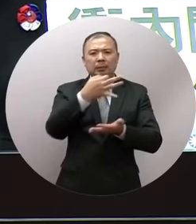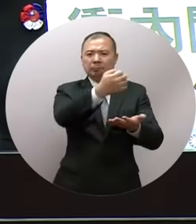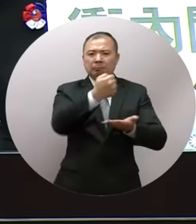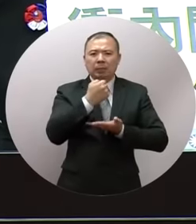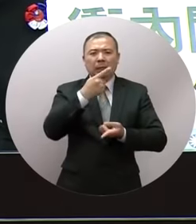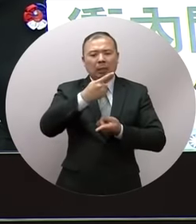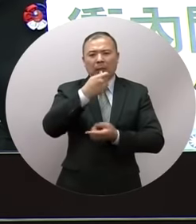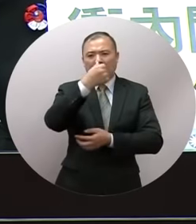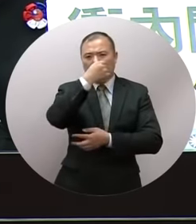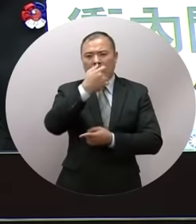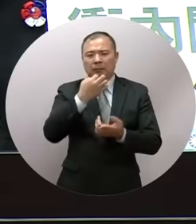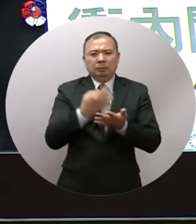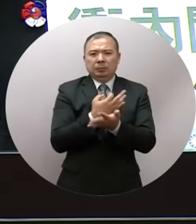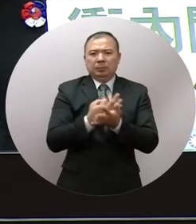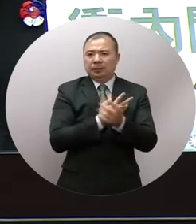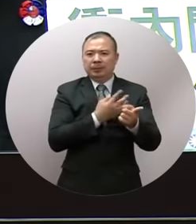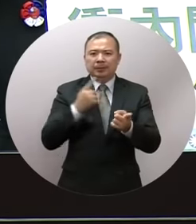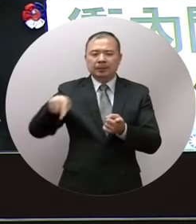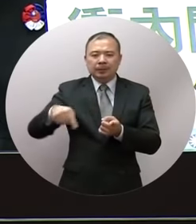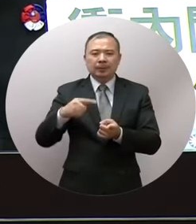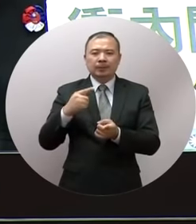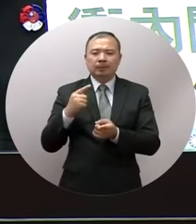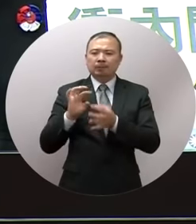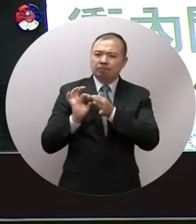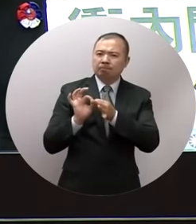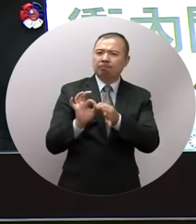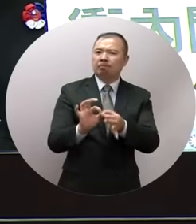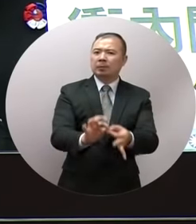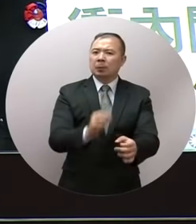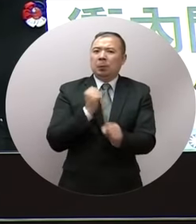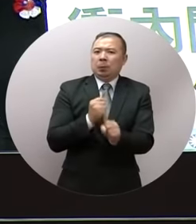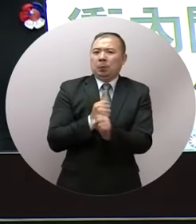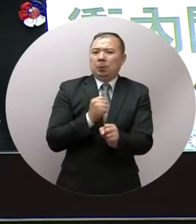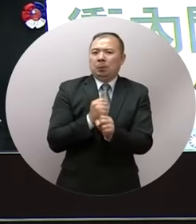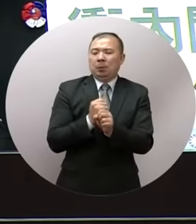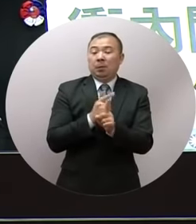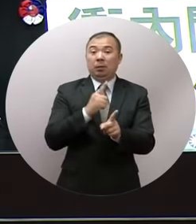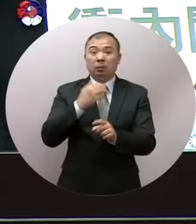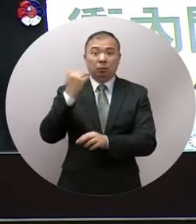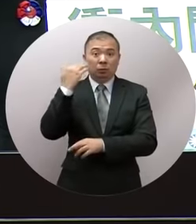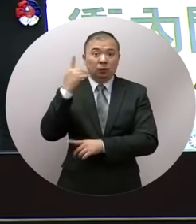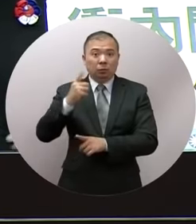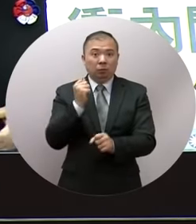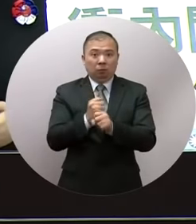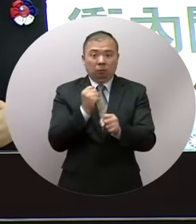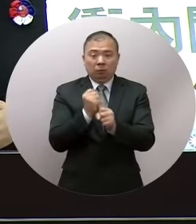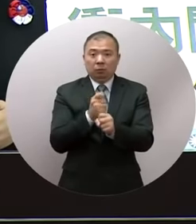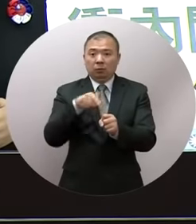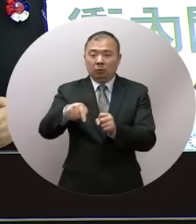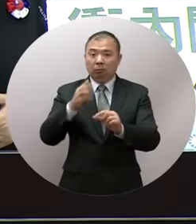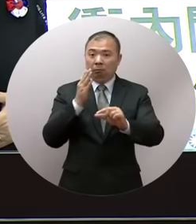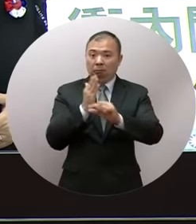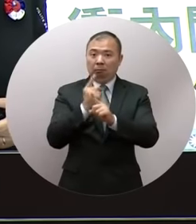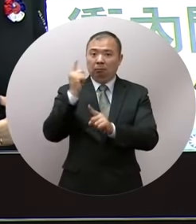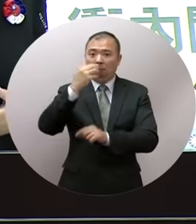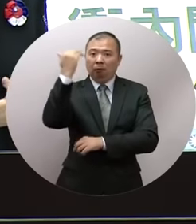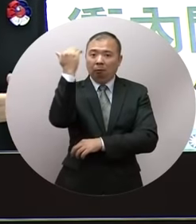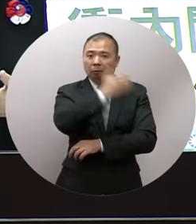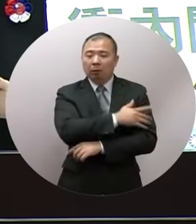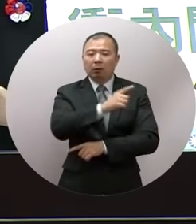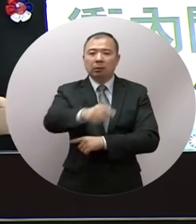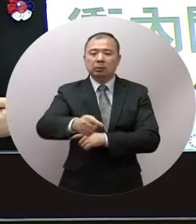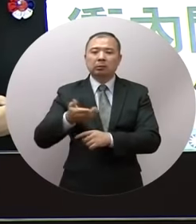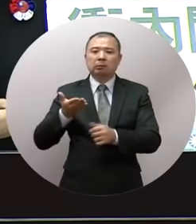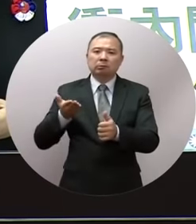哈，所以变成他们在职的时候、执勤的时候遇到死结就走了哈。所以我觉得哈，其